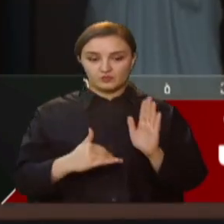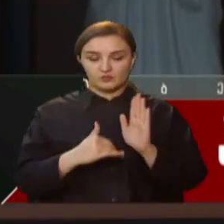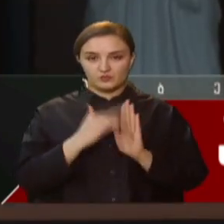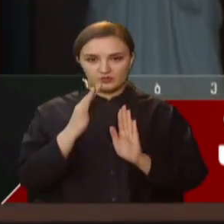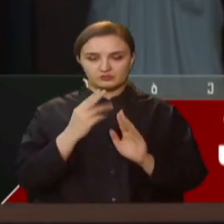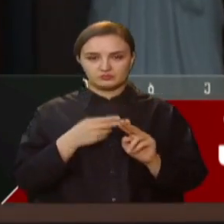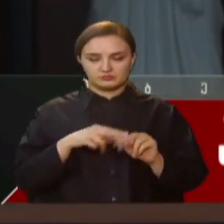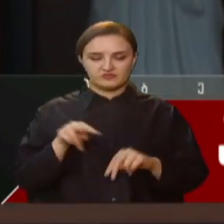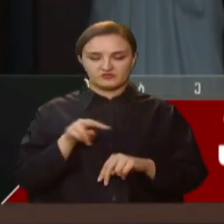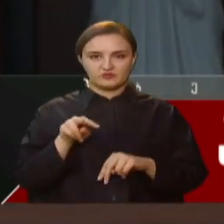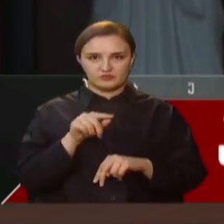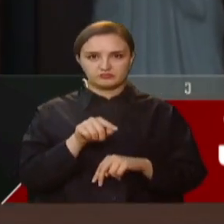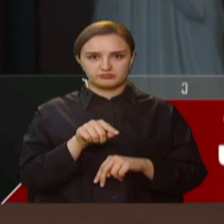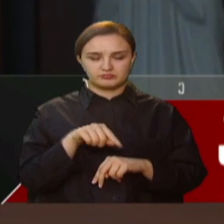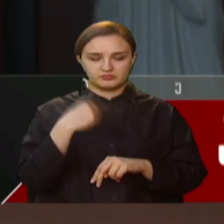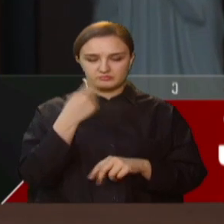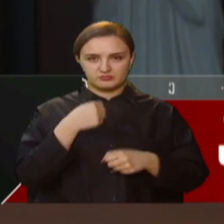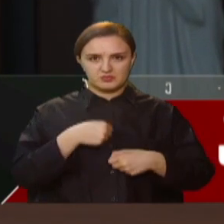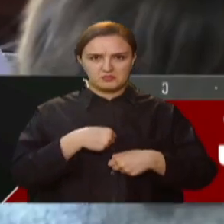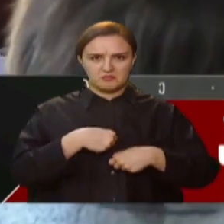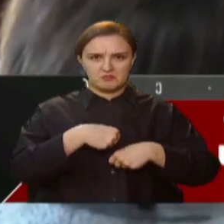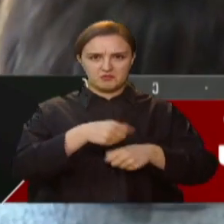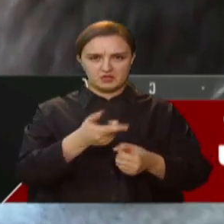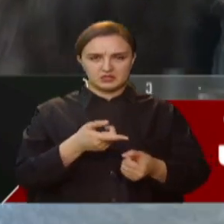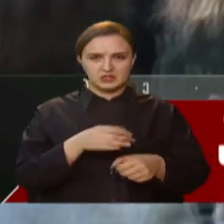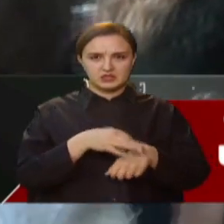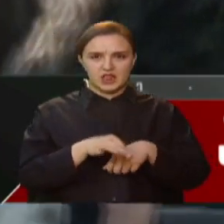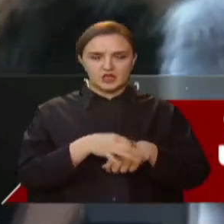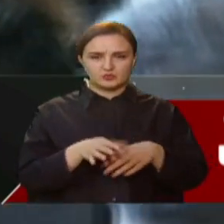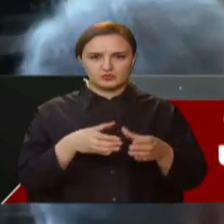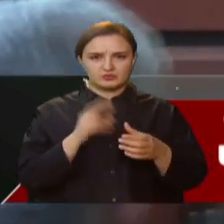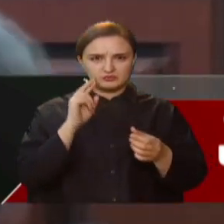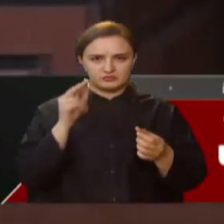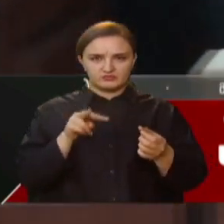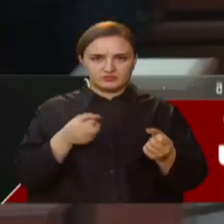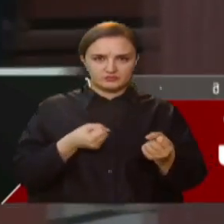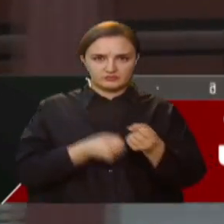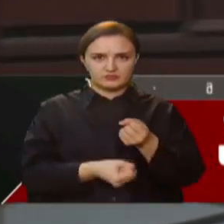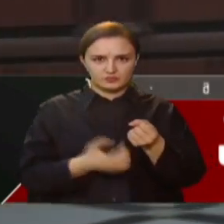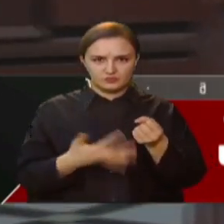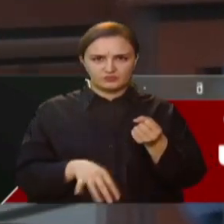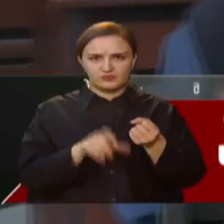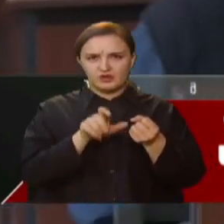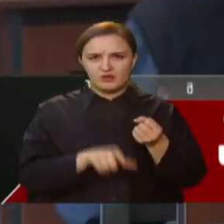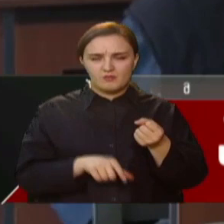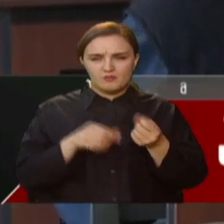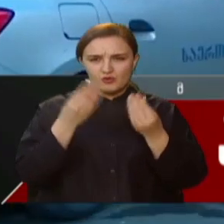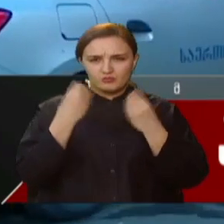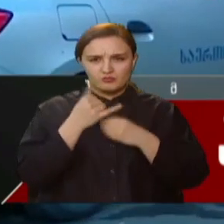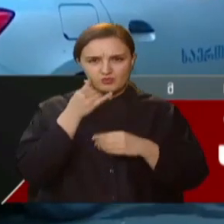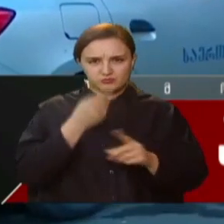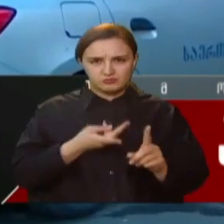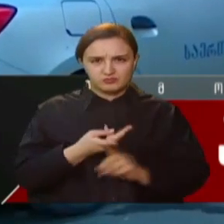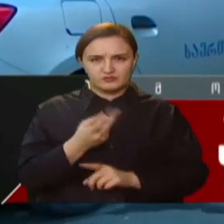შემდეგ აღნიშნულმა პირებმა მას მიაყენეს ფიზიკური შეურაცხყოფა და ძალადობი ჯგუფურად გააუპატიურეს. ასევე მონაზონს ეს მობილური ტელეფონი